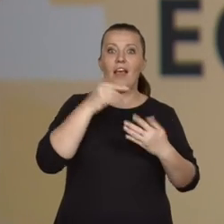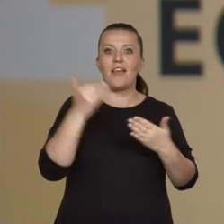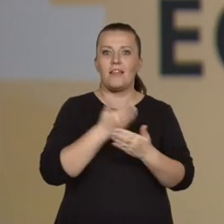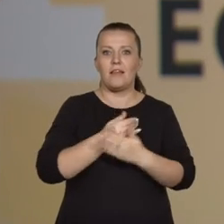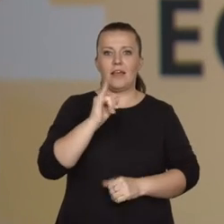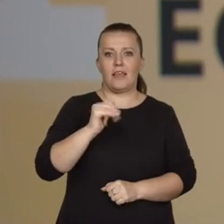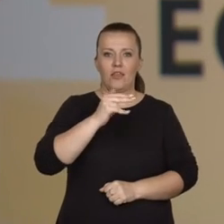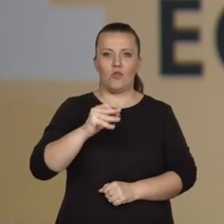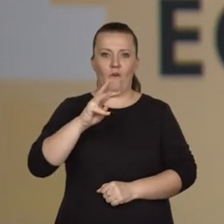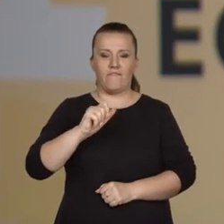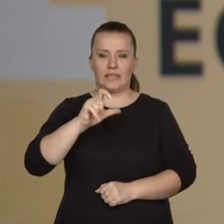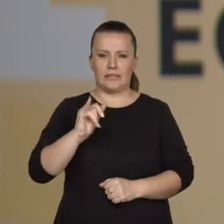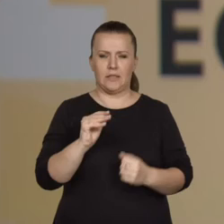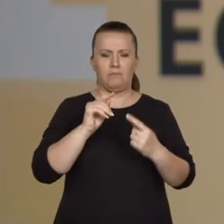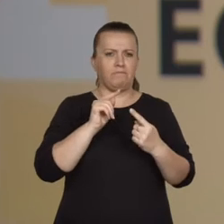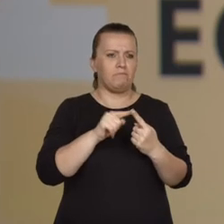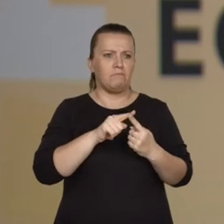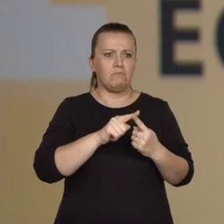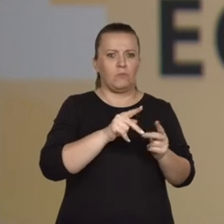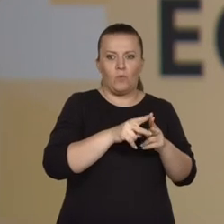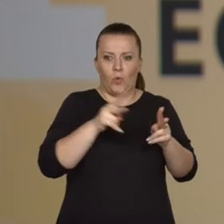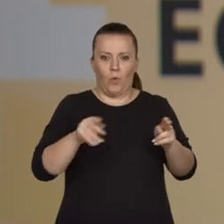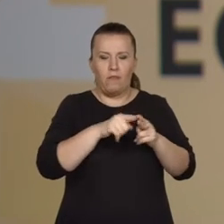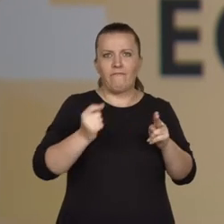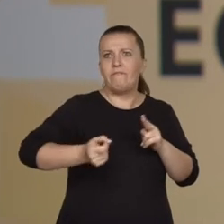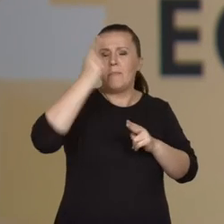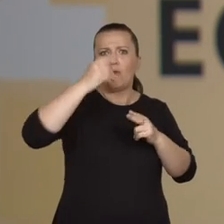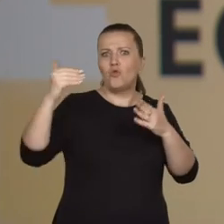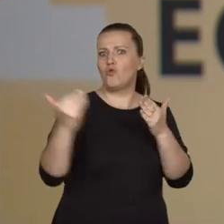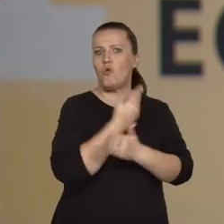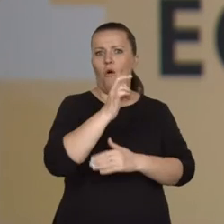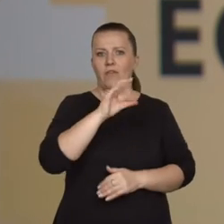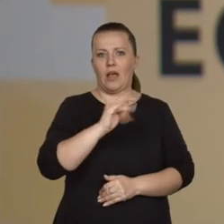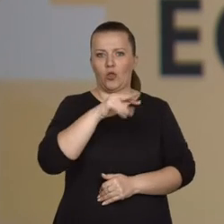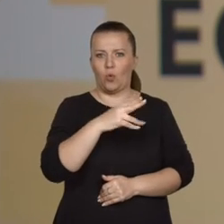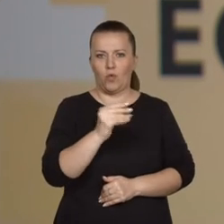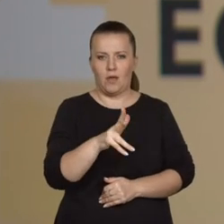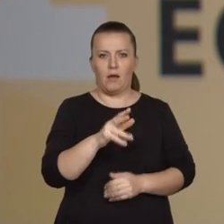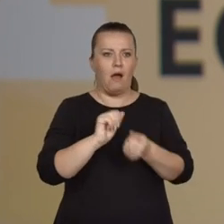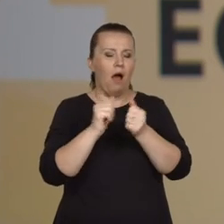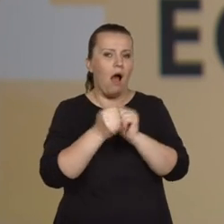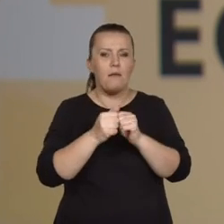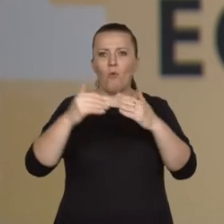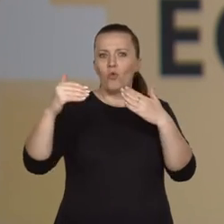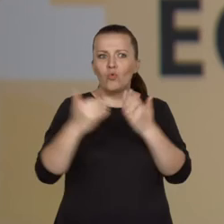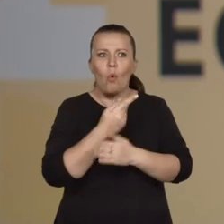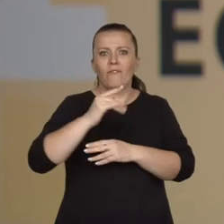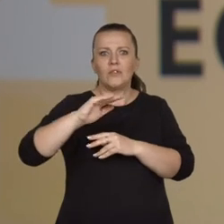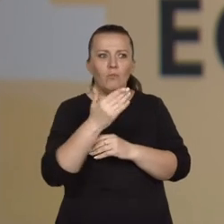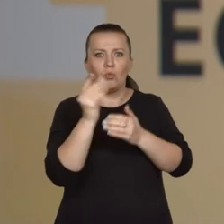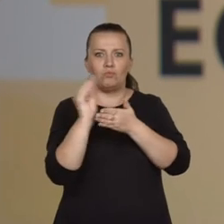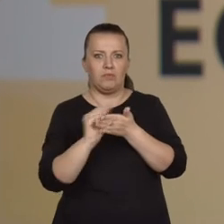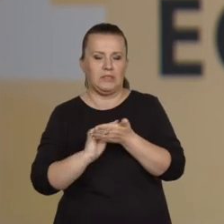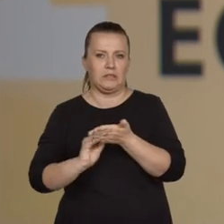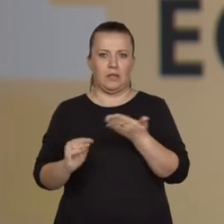się w głowie człowieka i wymyślił nowy gatunek literacki, czy wymyślił nowy sposób ujmowania rzeczywistości. Odkrył go. Odkrył,